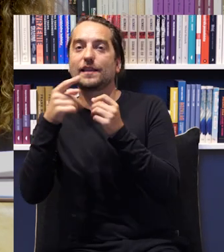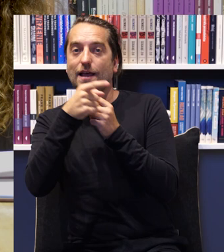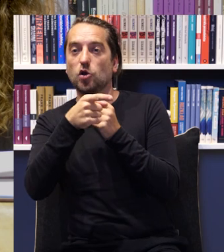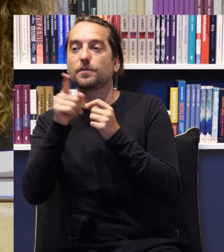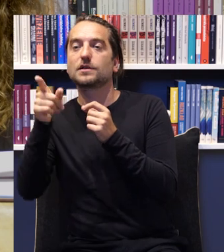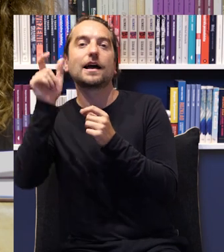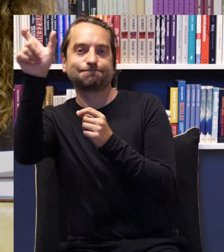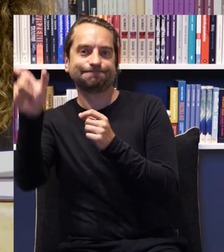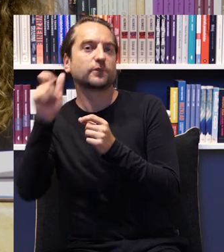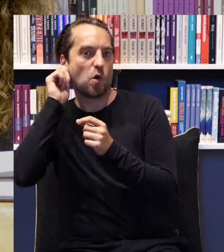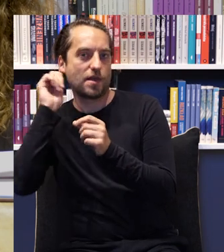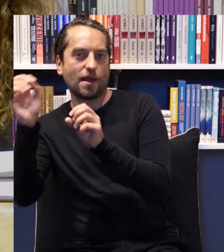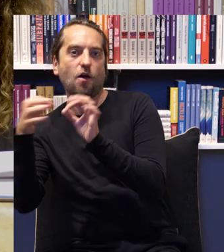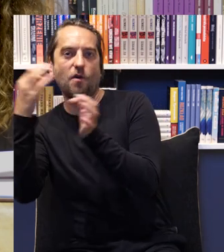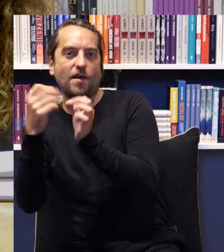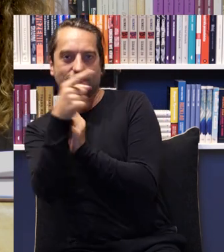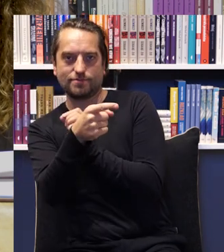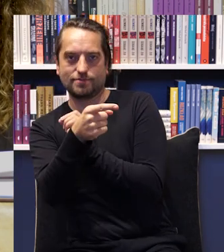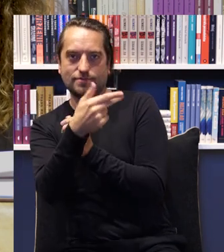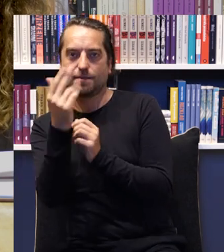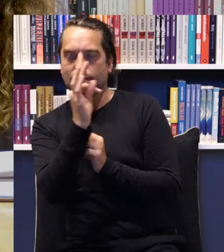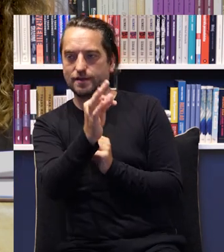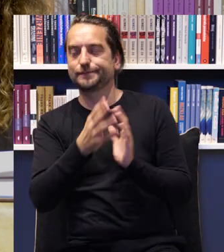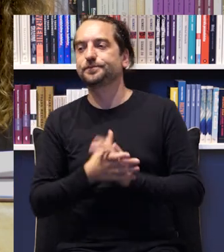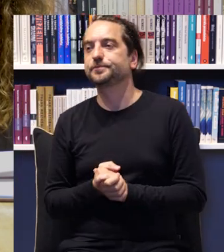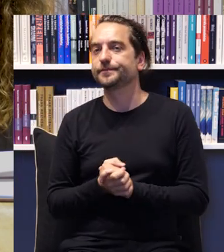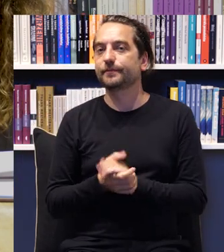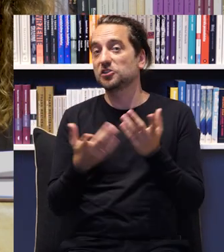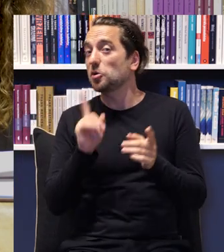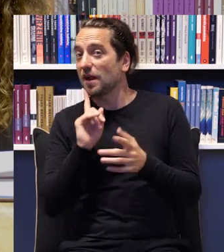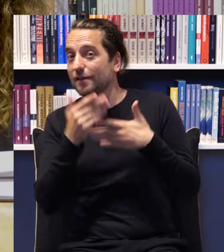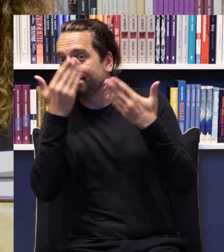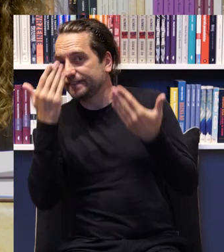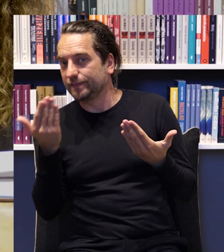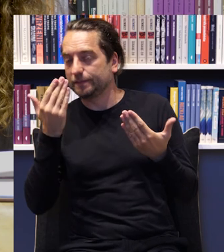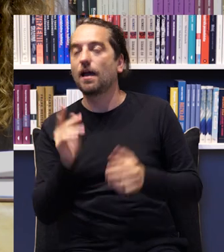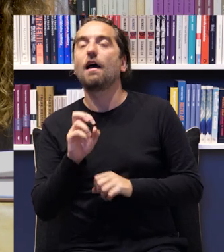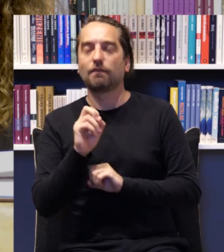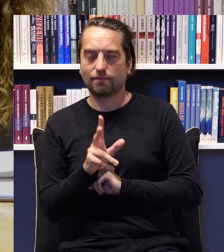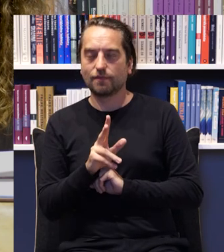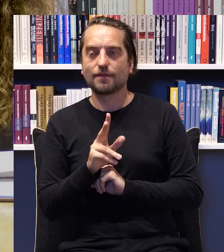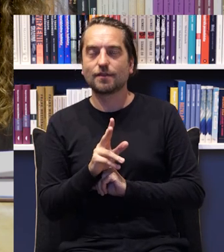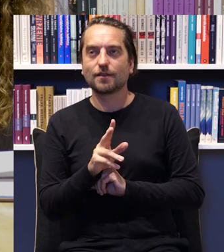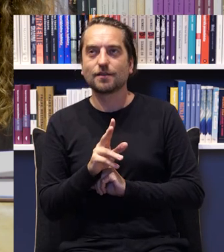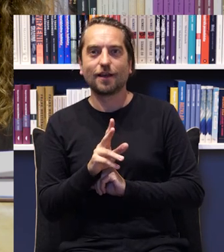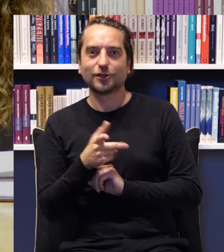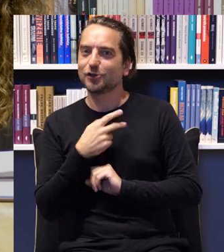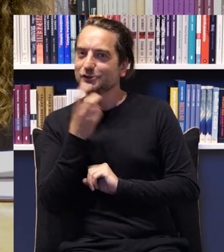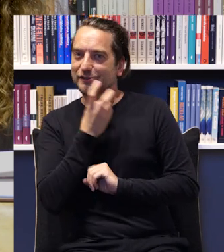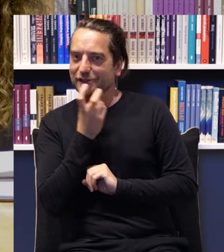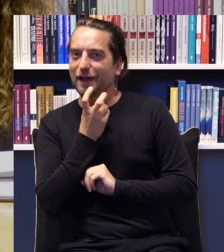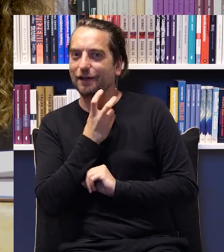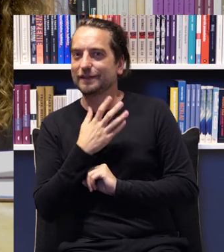że wszystko tutaj jest rzeczywistością, ale rzeczywiście tak, jakby to mnie jakoś jarało.